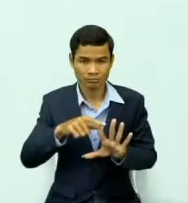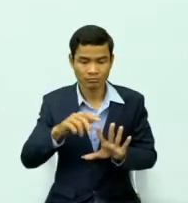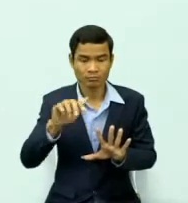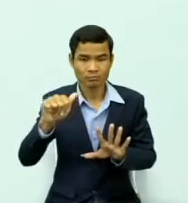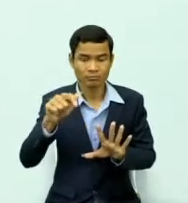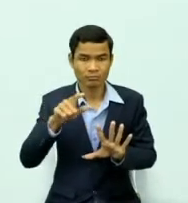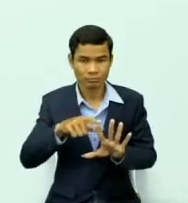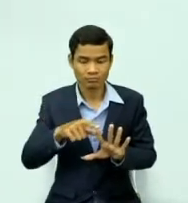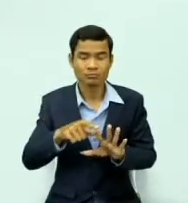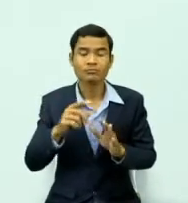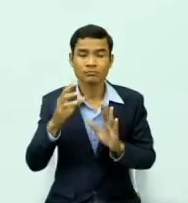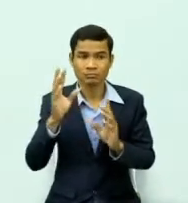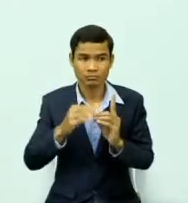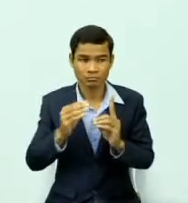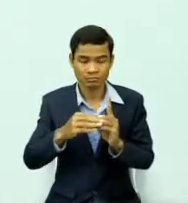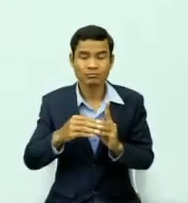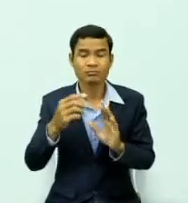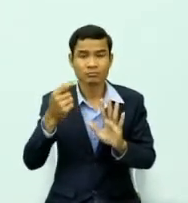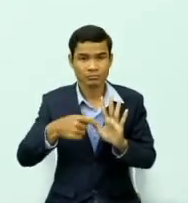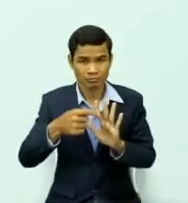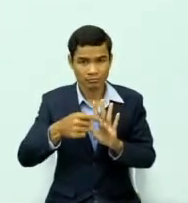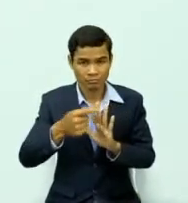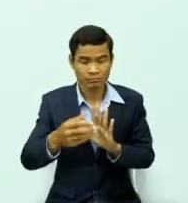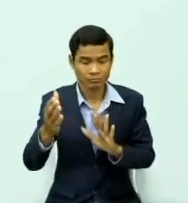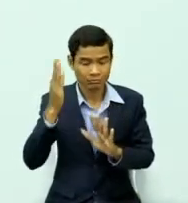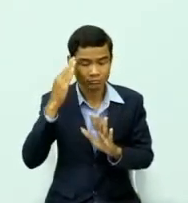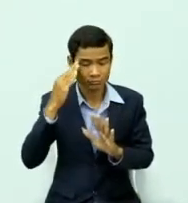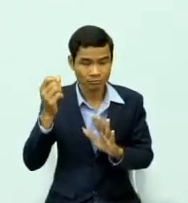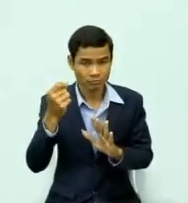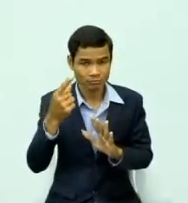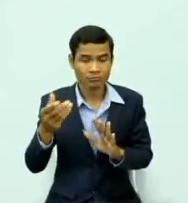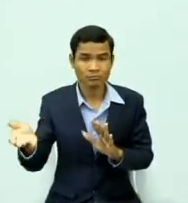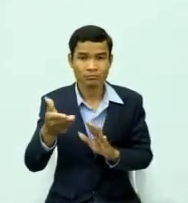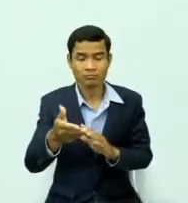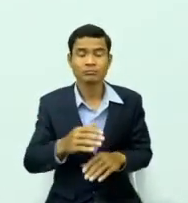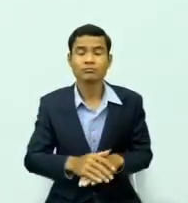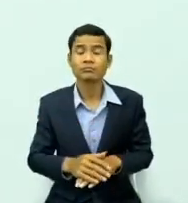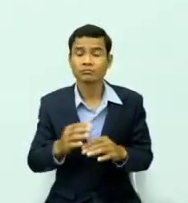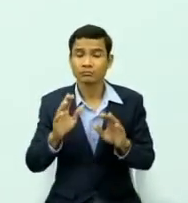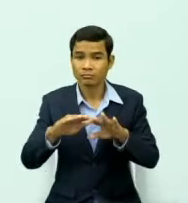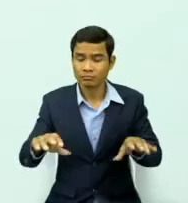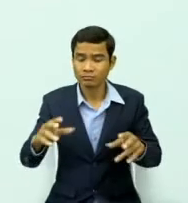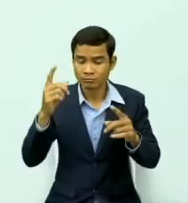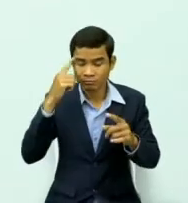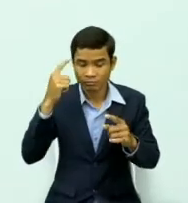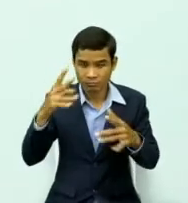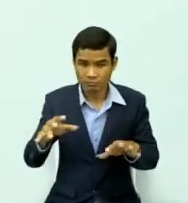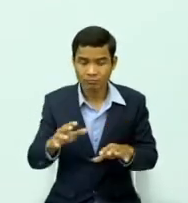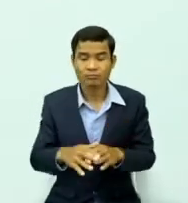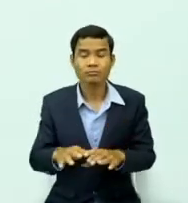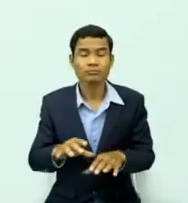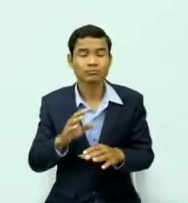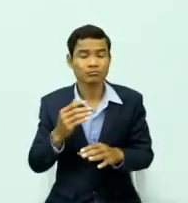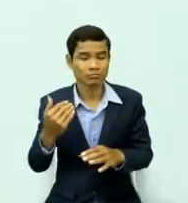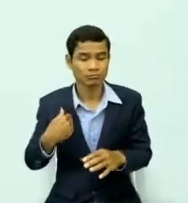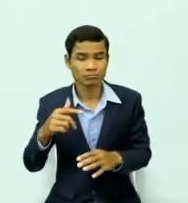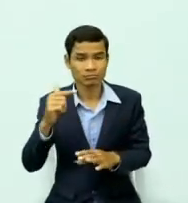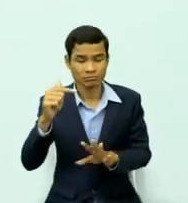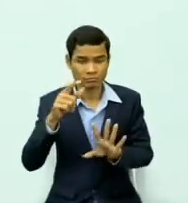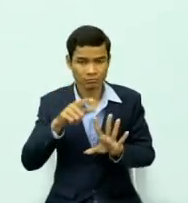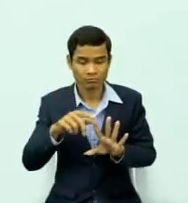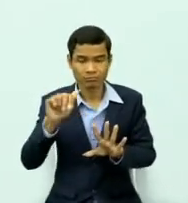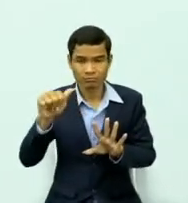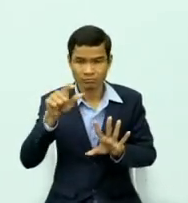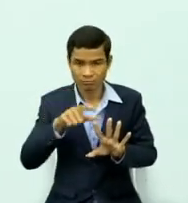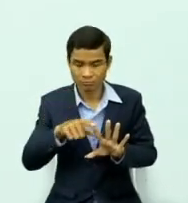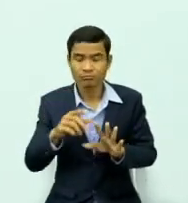xạ. Chà, con có toàn hay nè con nó. Chà, là ơn hả con, để cho nét con đằng hỏi. Chà, cứ dừng mình ngó, nhóp,